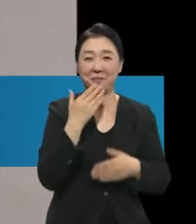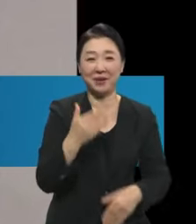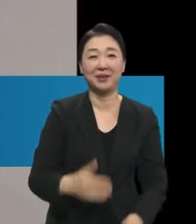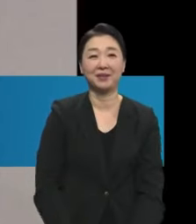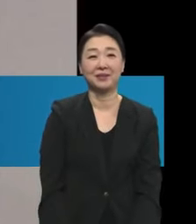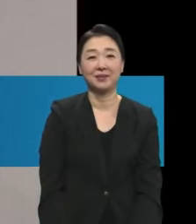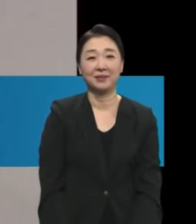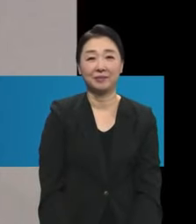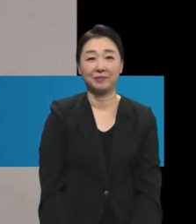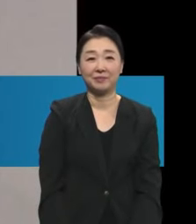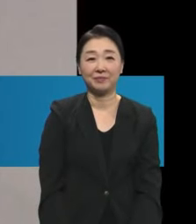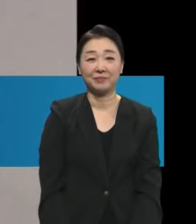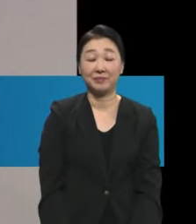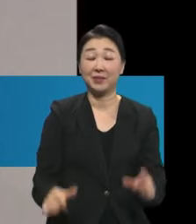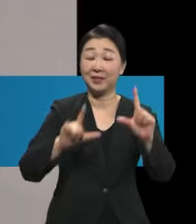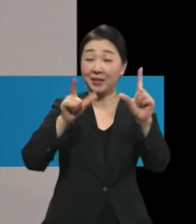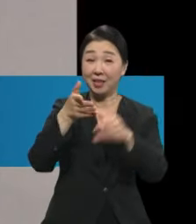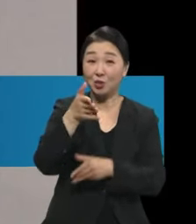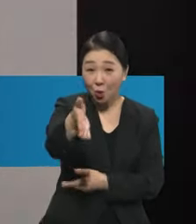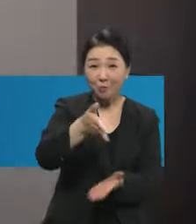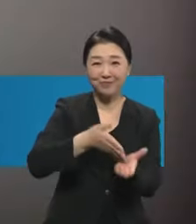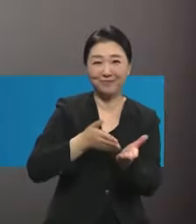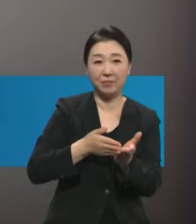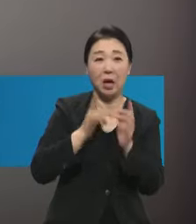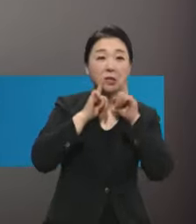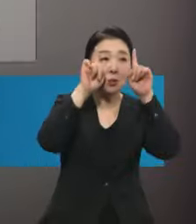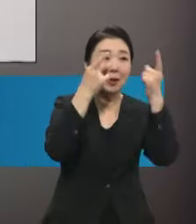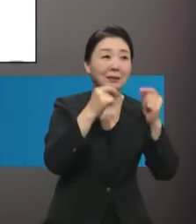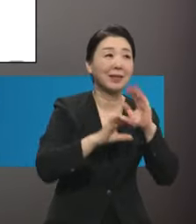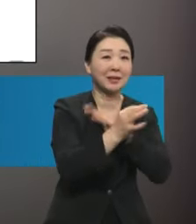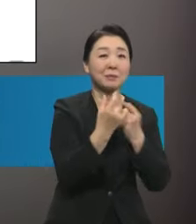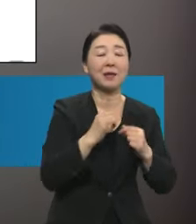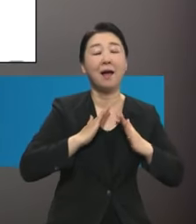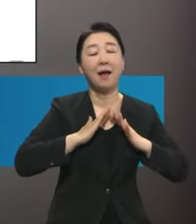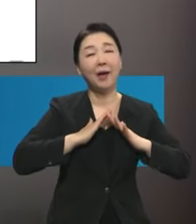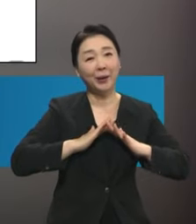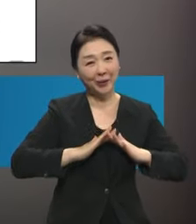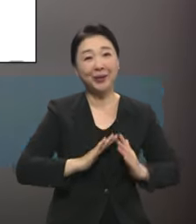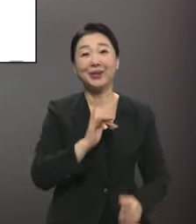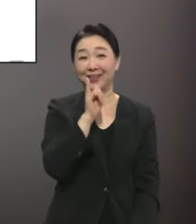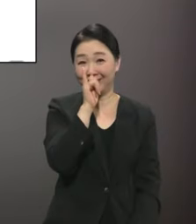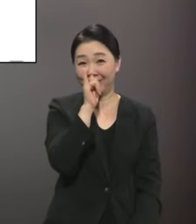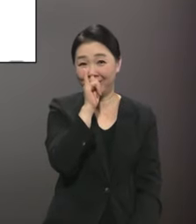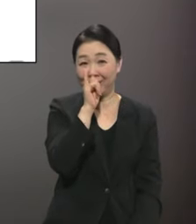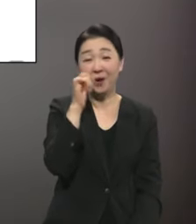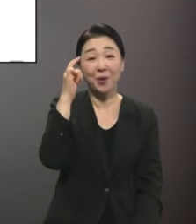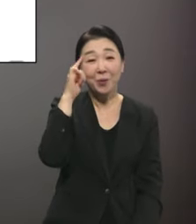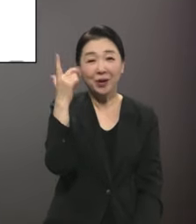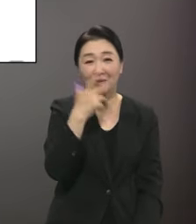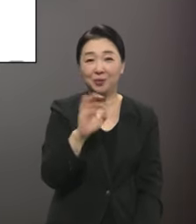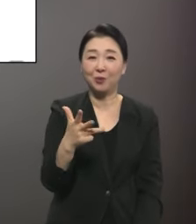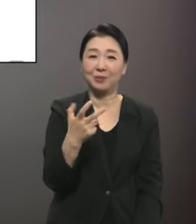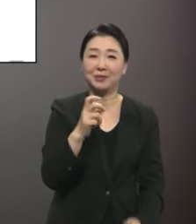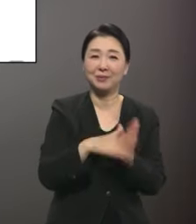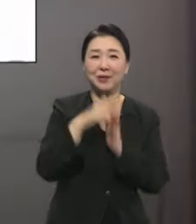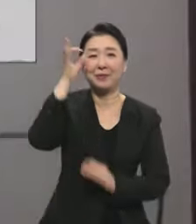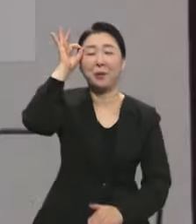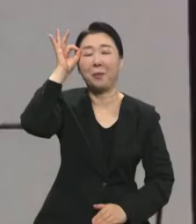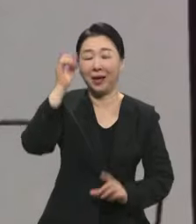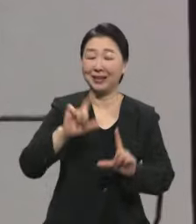수 있었습니다. 기상캐스터, 지옥 같은 아침이었다며 가슴을 쓸어내렸는데 마치 1970년대를 떠올리게